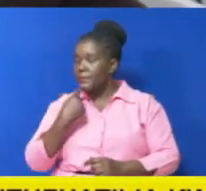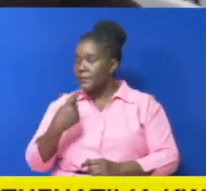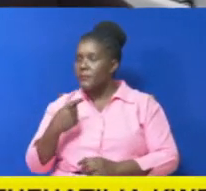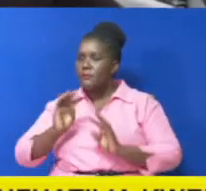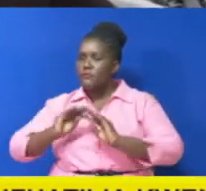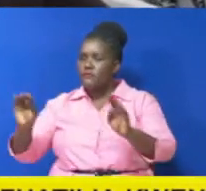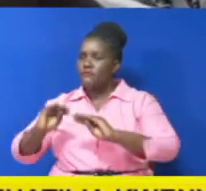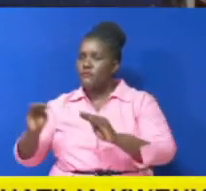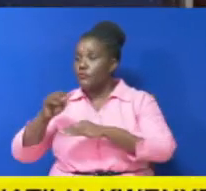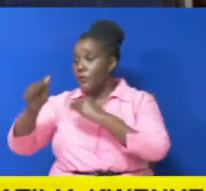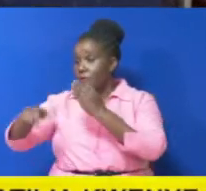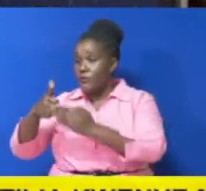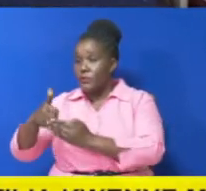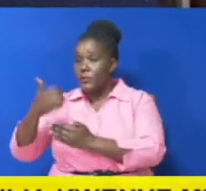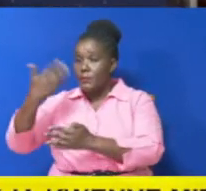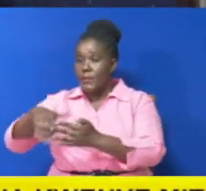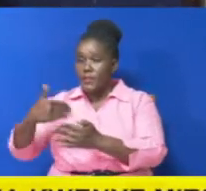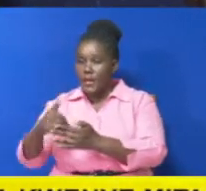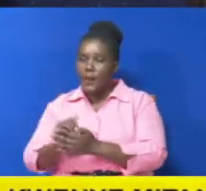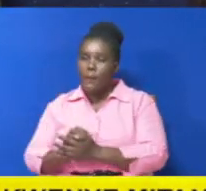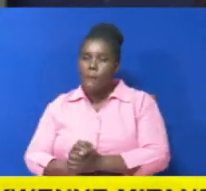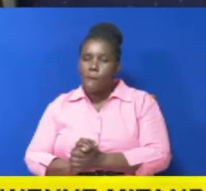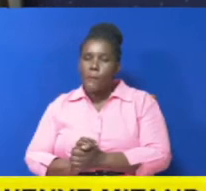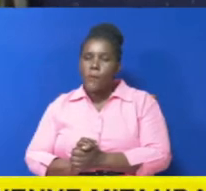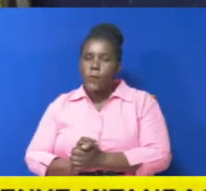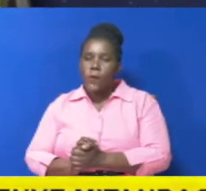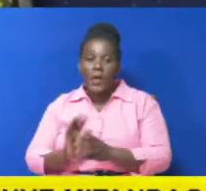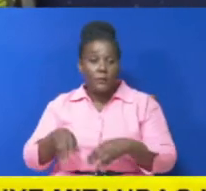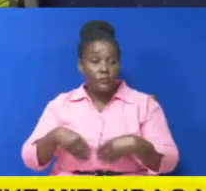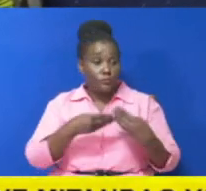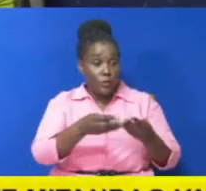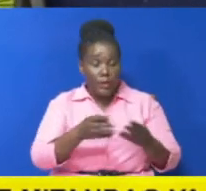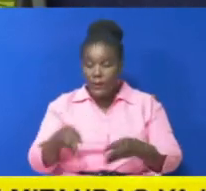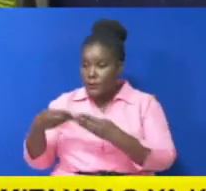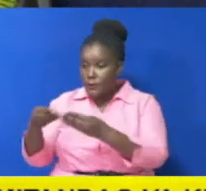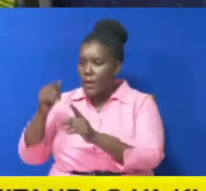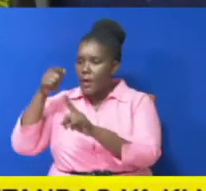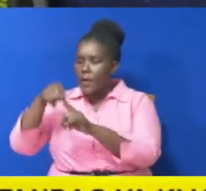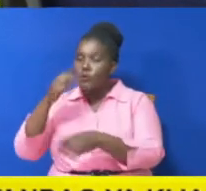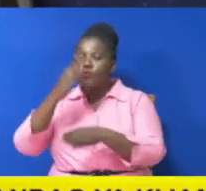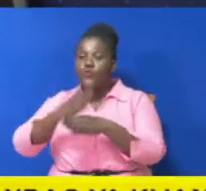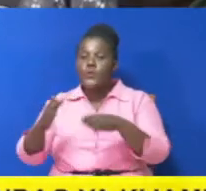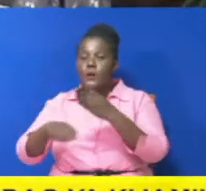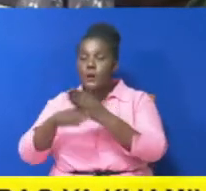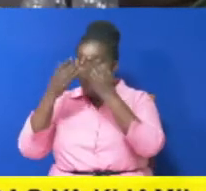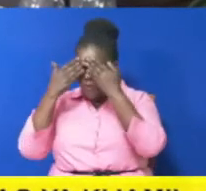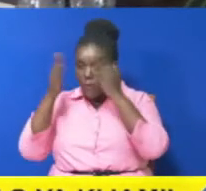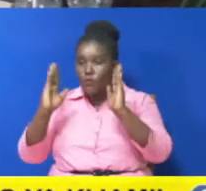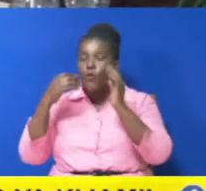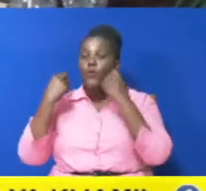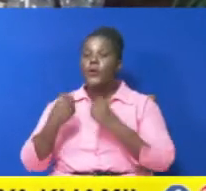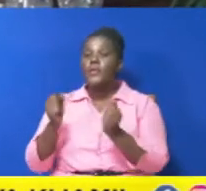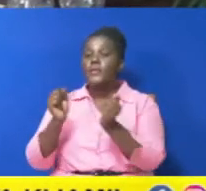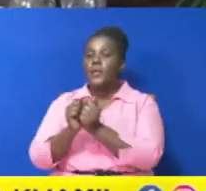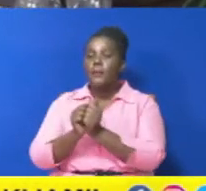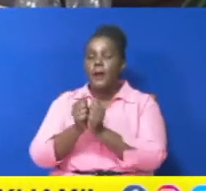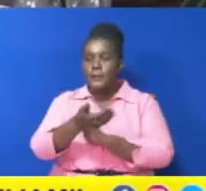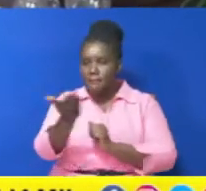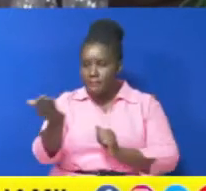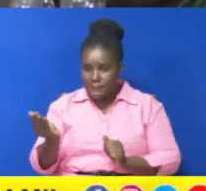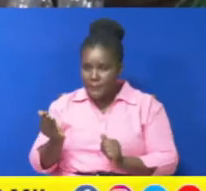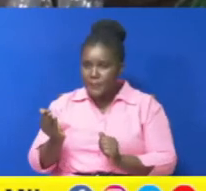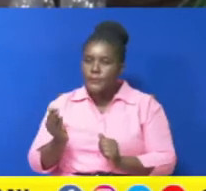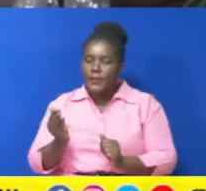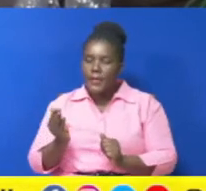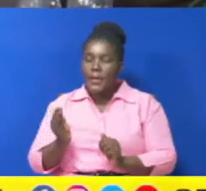inayoendelea kutolewa na viongozi na wafanyabiashara, lengo ni kuwajengea uelewa wafanyabiashara hao na jasiriamali kuwa